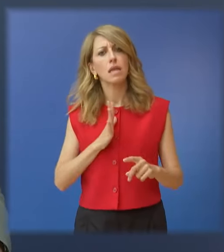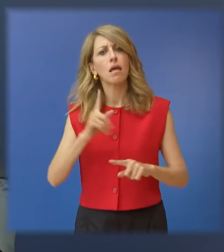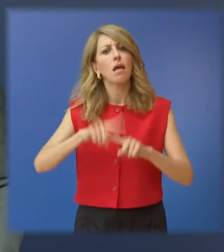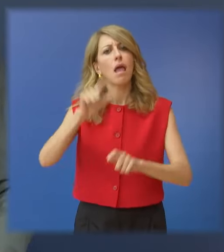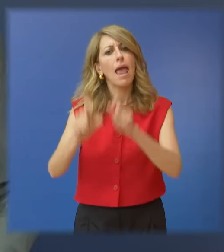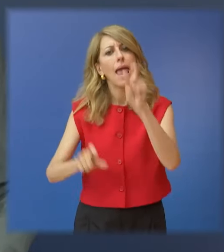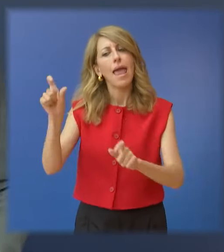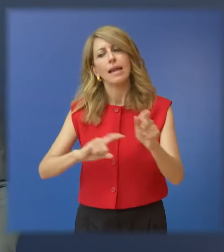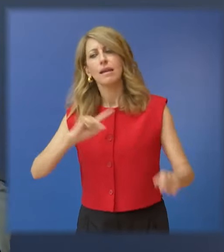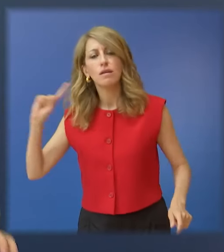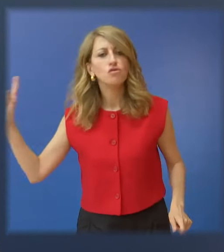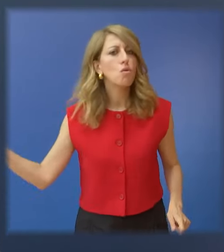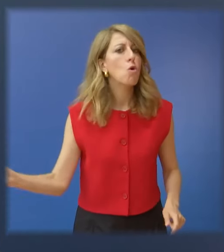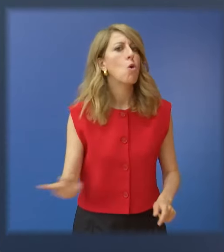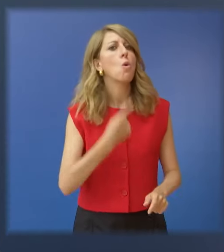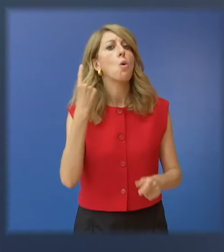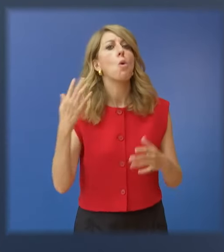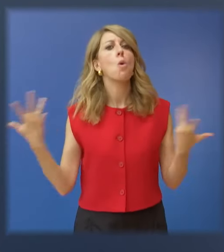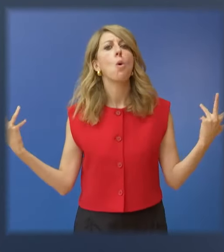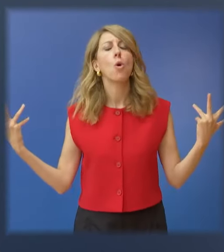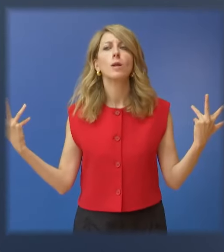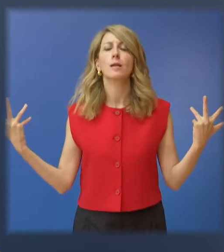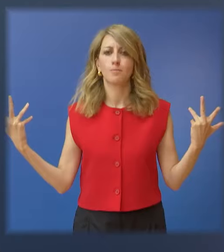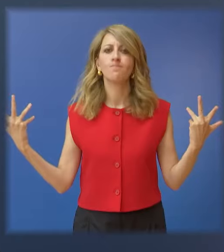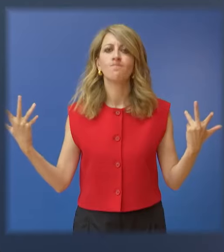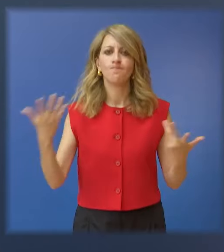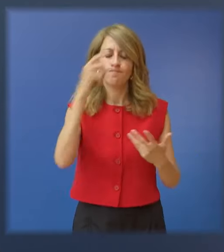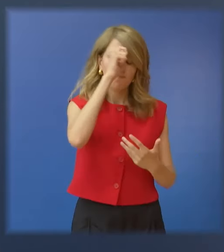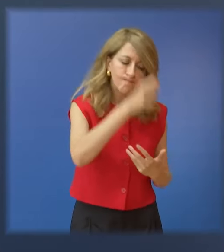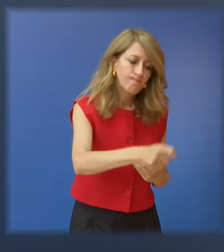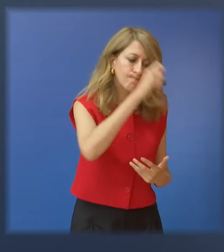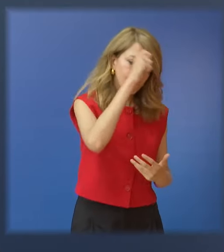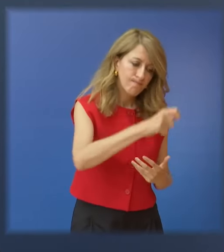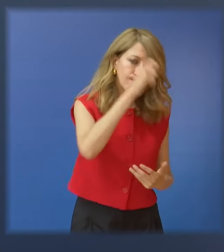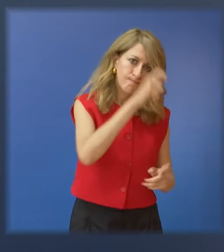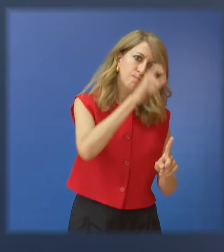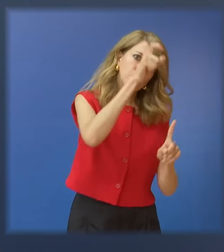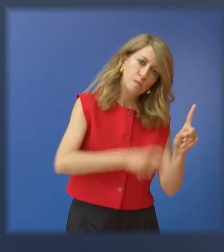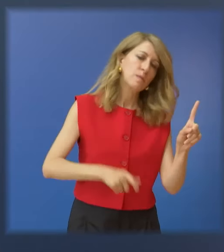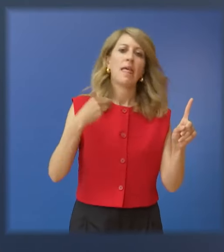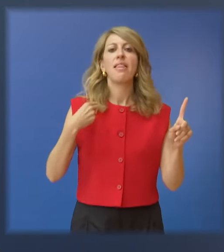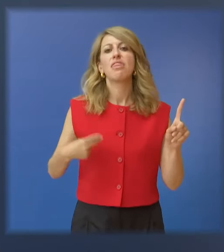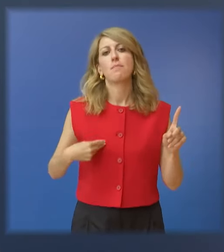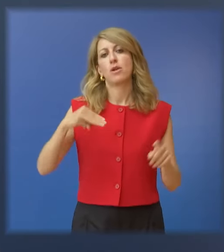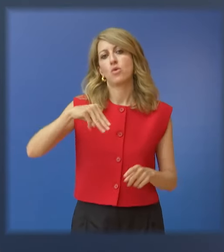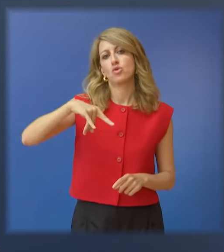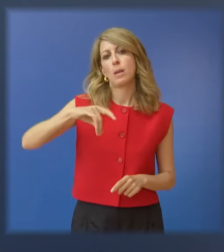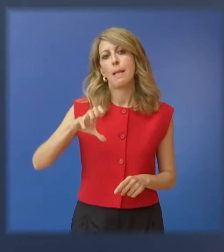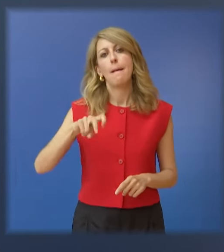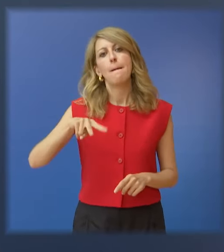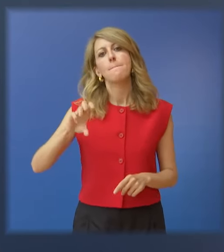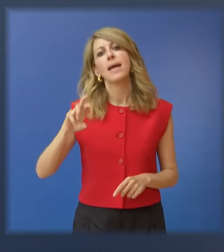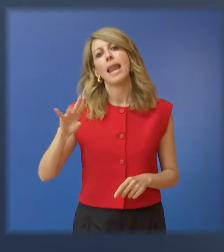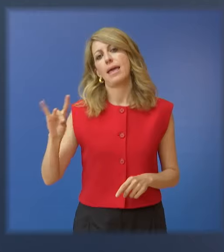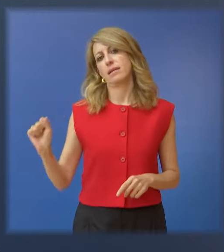πρόσωπο του έντι μπέρι συγκεντρώνονται όλα τα αιτήματα των ανθρώπων όλων που